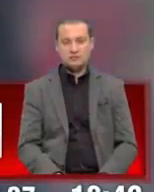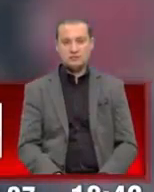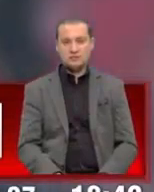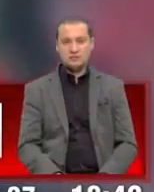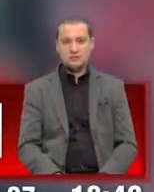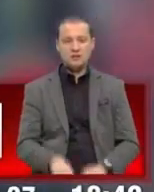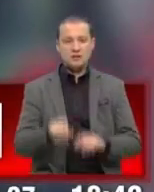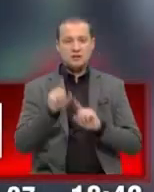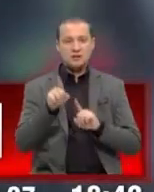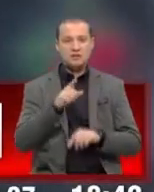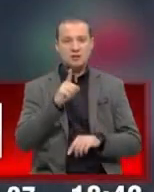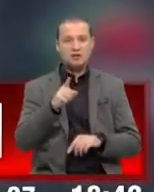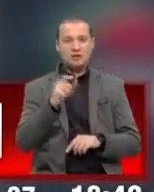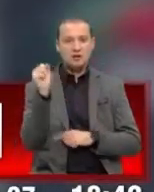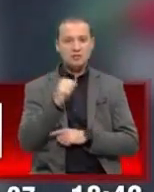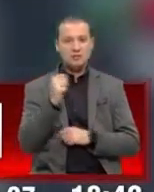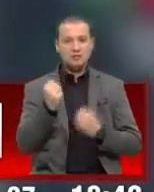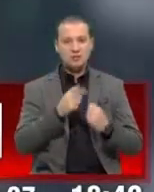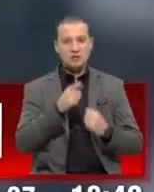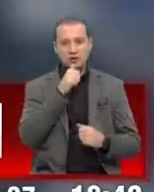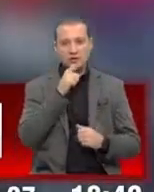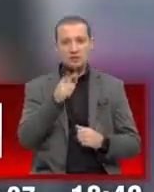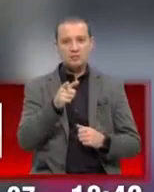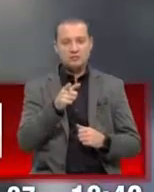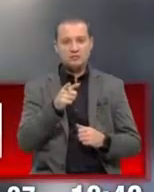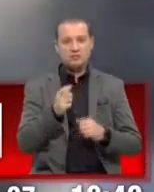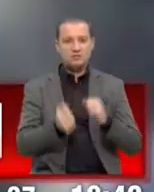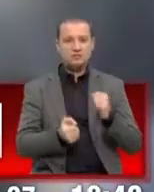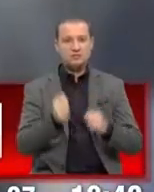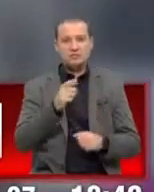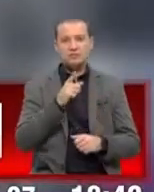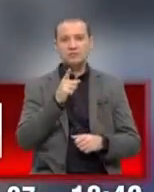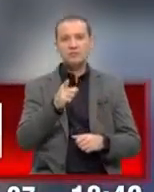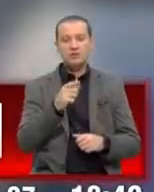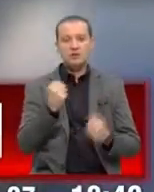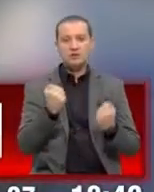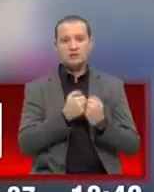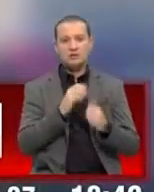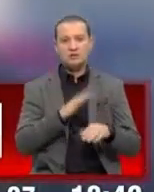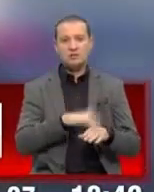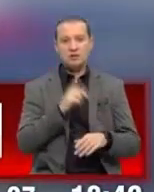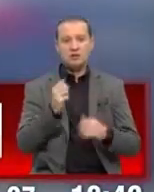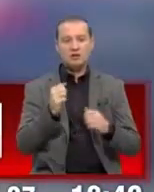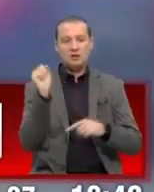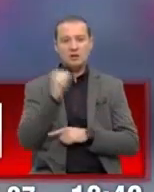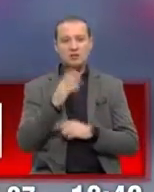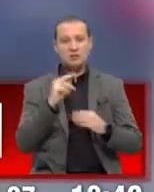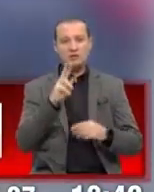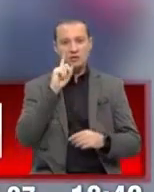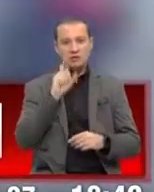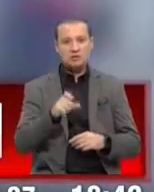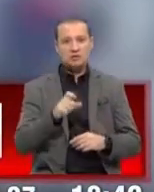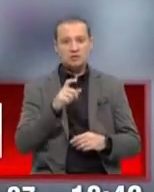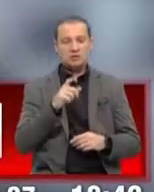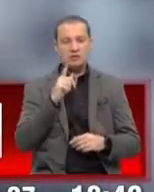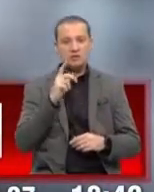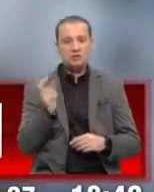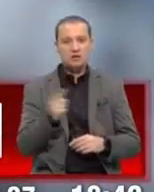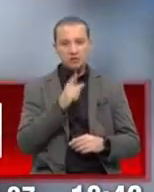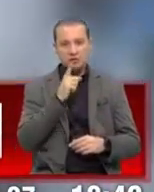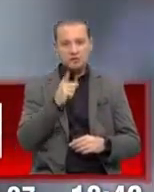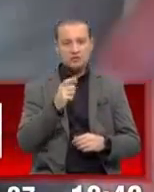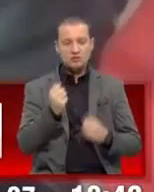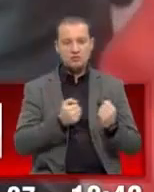Plakasını al. Kovalamaca sırasında kamyonetin sürücüsü direksiyon hakimiyetini kaybederek kaza yaptı. Kamyonette bulunan iki kişi yaya olarak